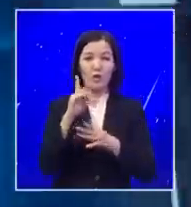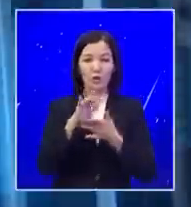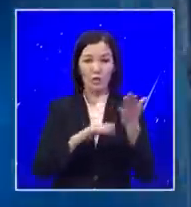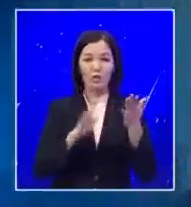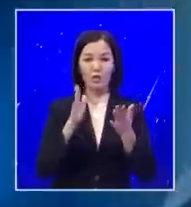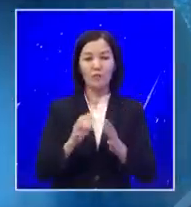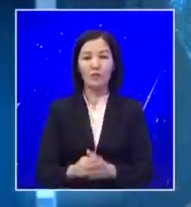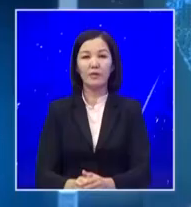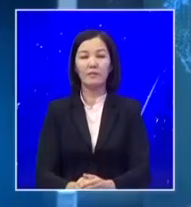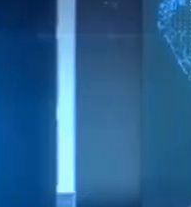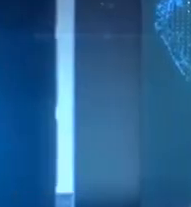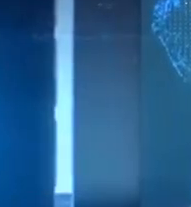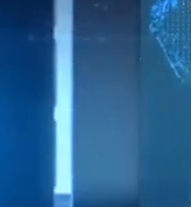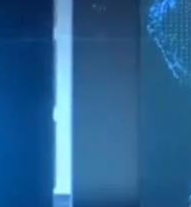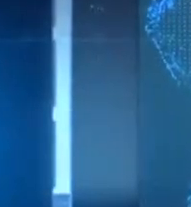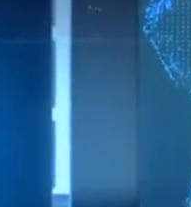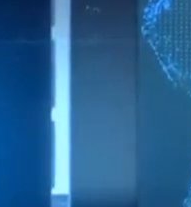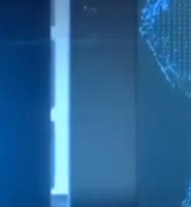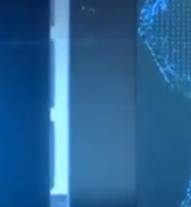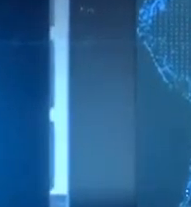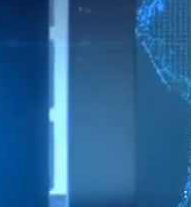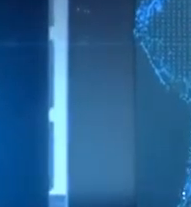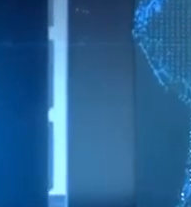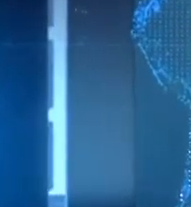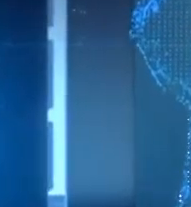Нүсіпов, Жетісу телеарнасы.